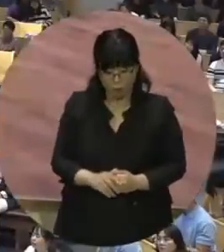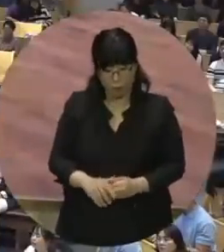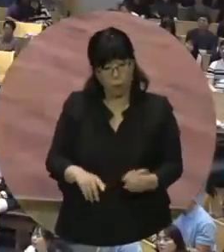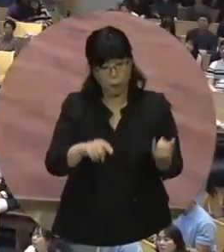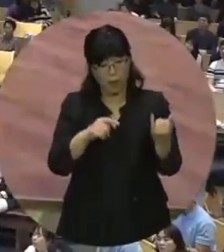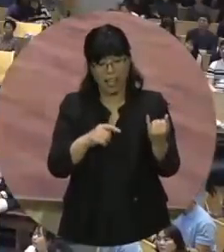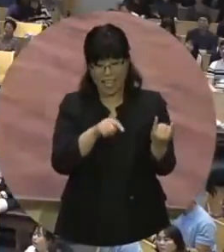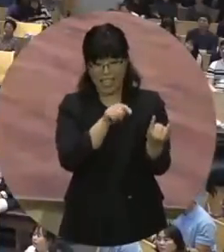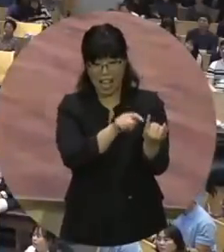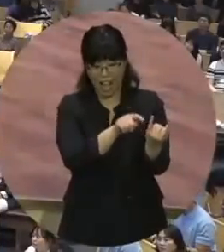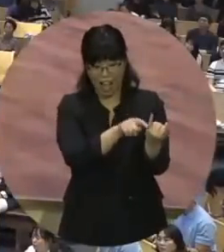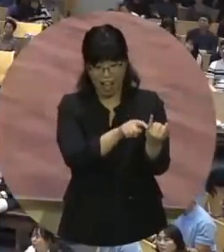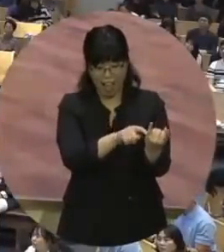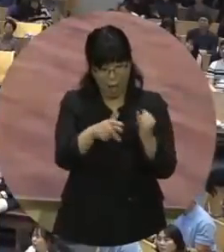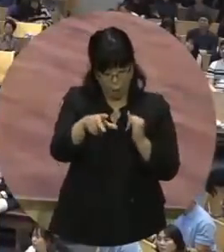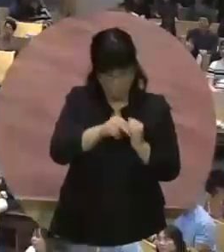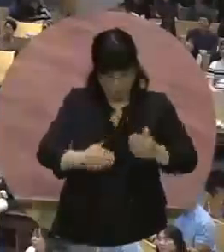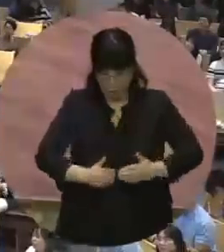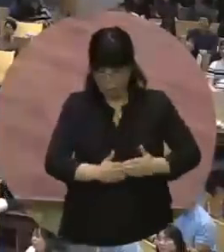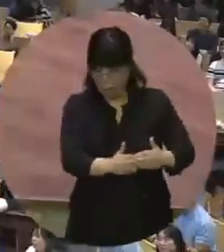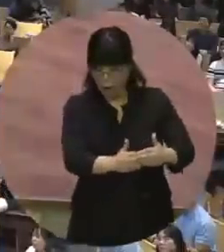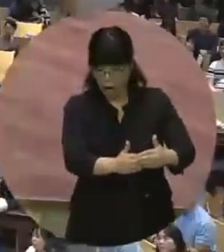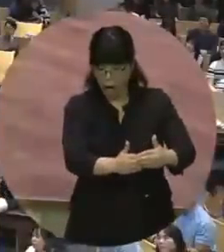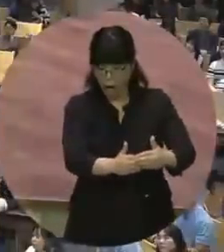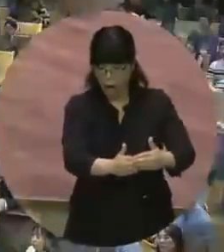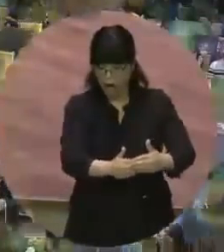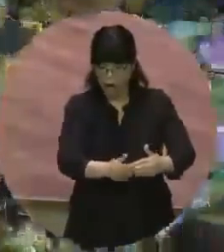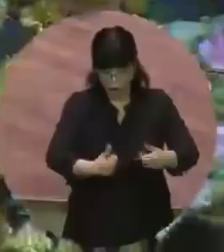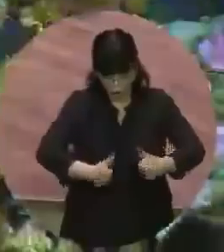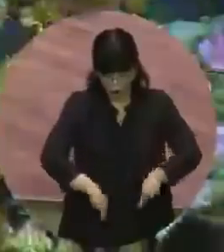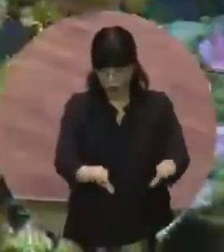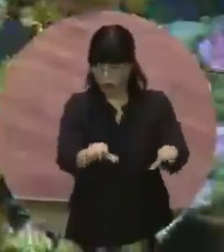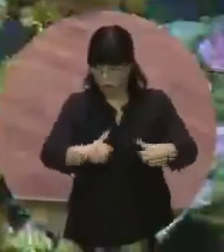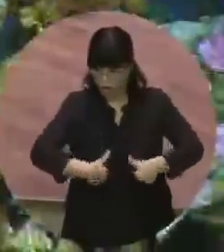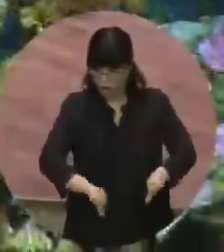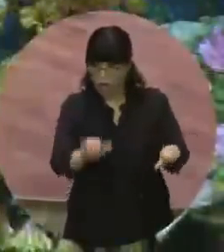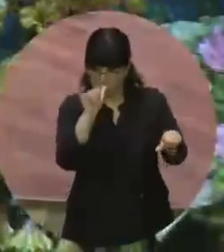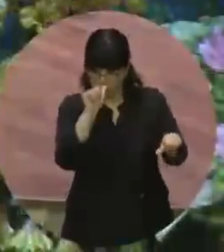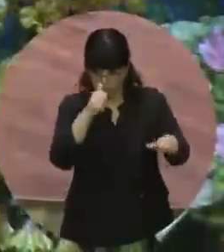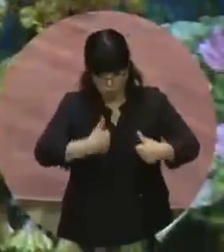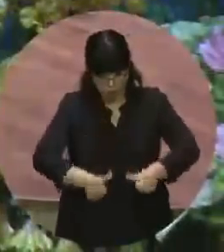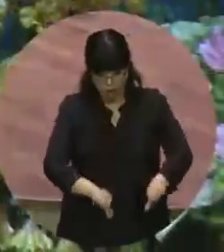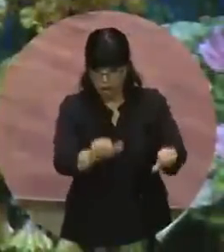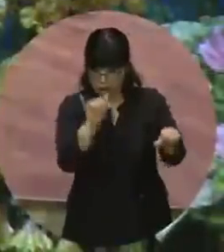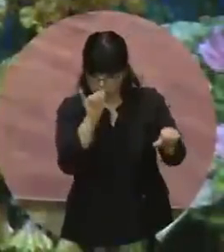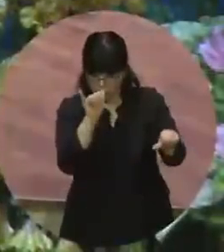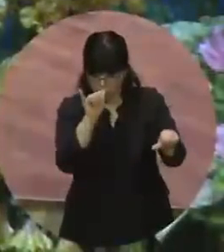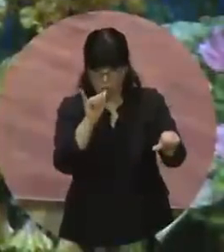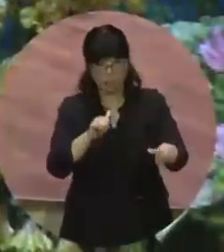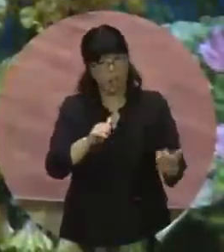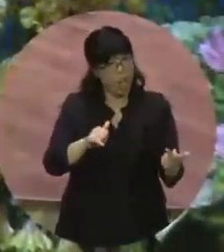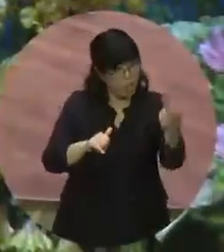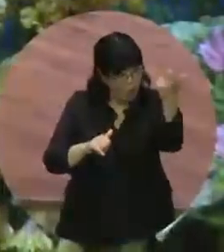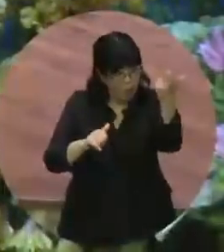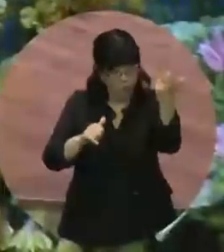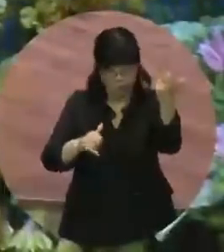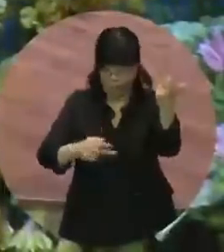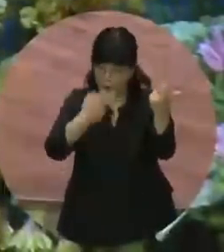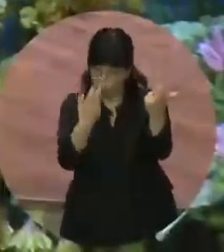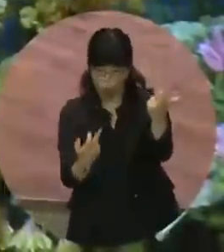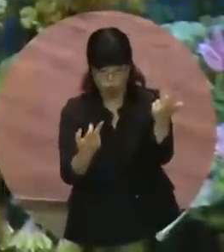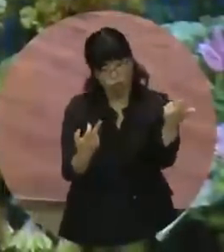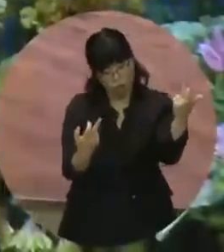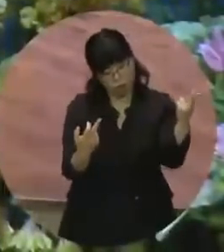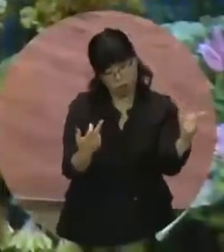섬기리라. 하나님 말씀했어요. 큰 자가 어린 자를 섬기리라. 무슨 말이에요? 하나님께서